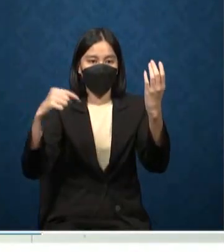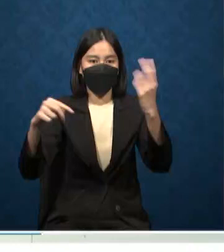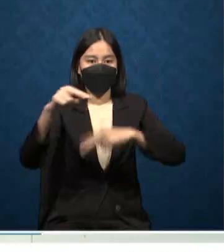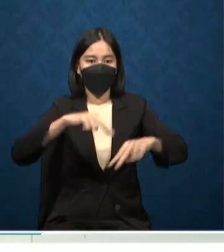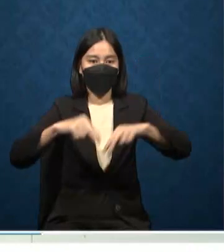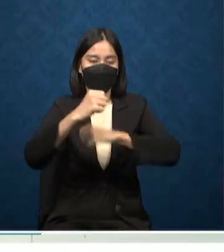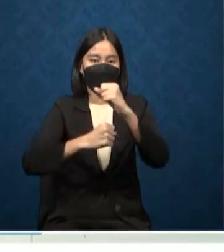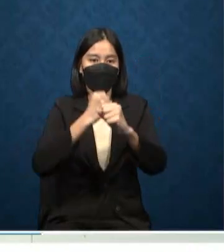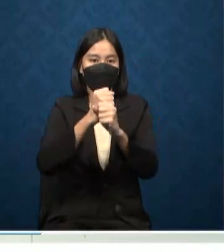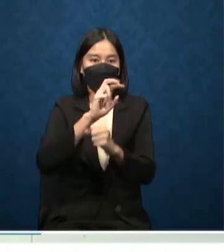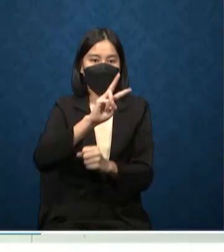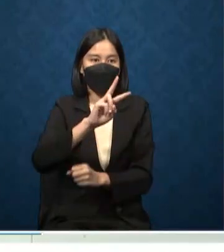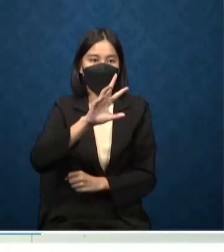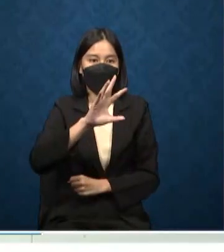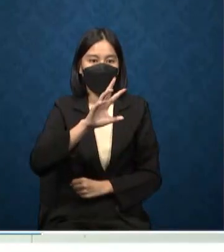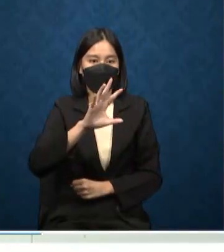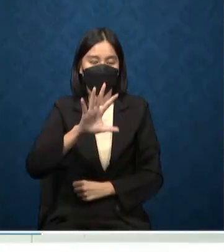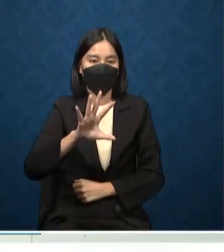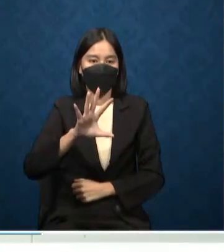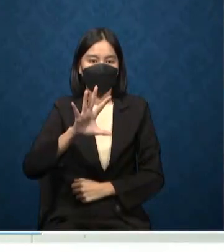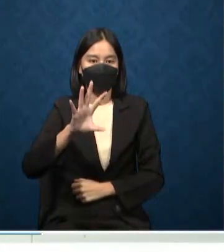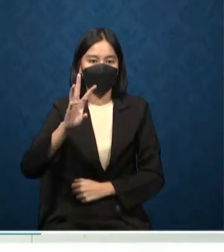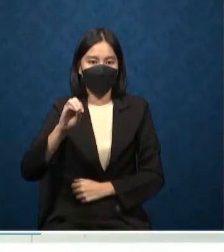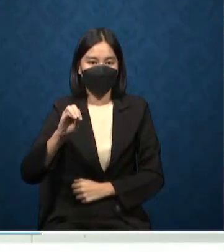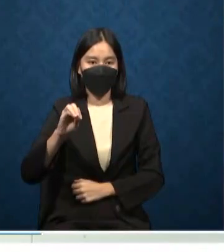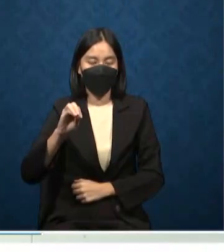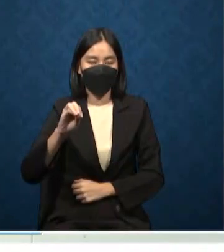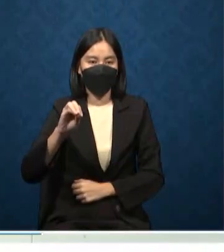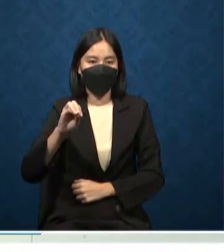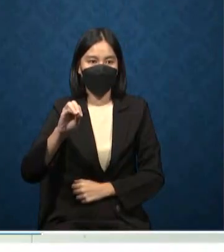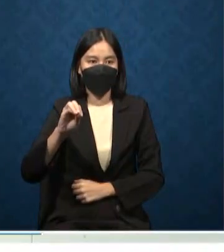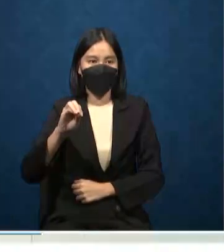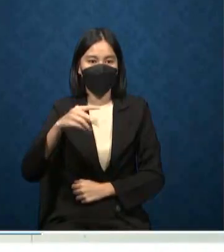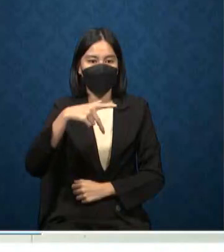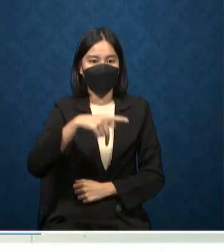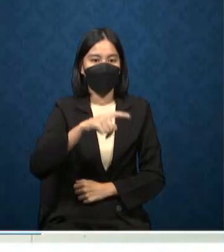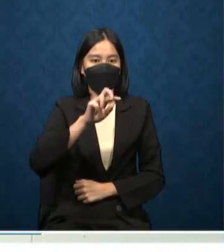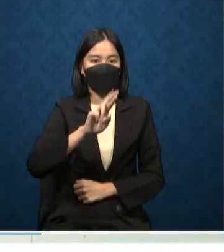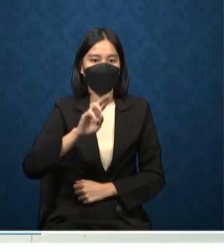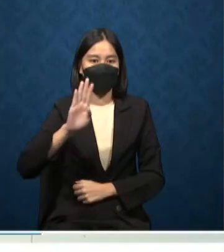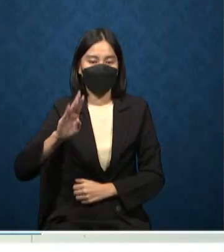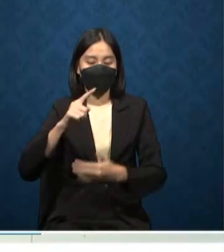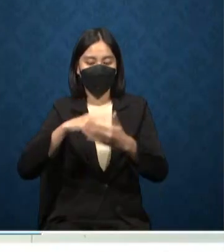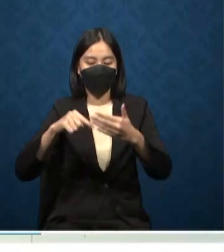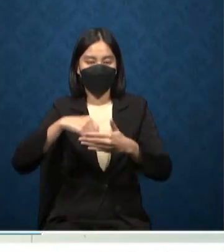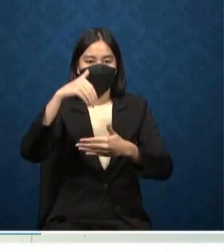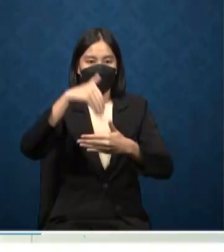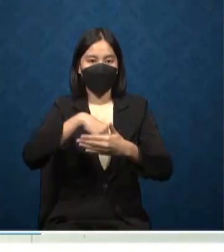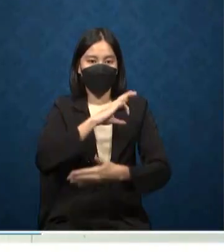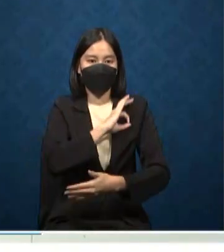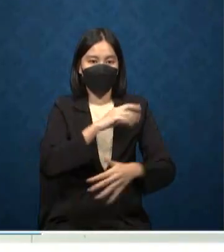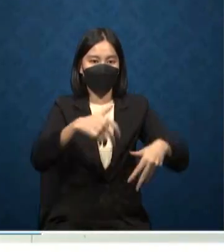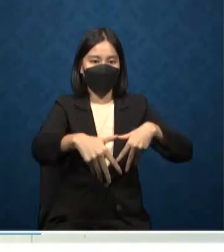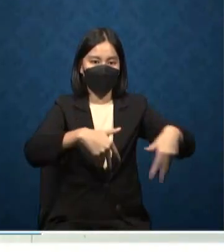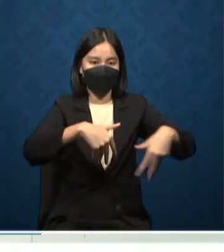ไทยพุทธศักราช2560และพระราชบัญญัติการเลือกตั้งสมาชิกสภาท้องถิ่น